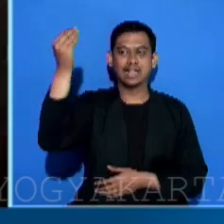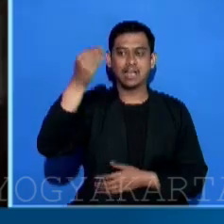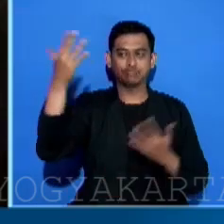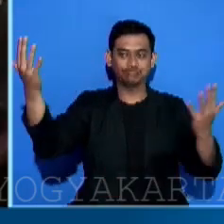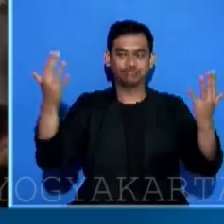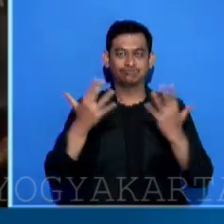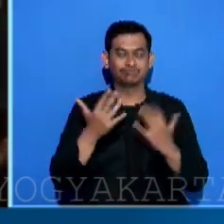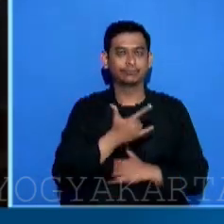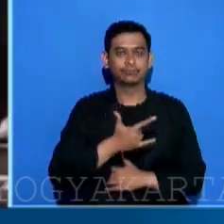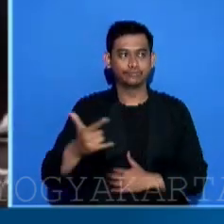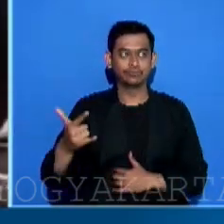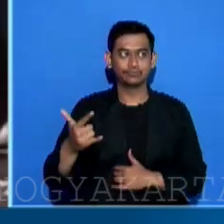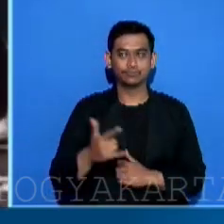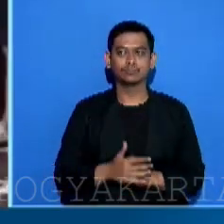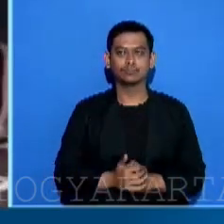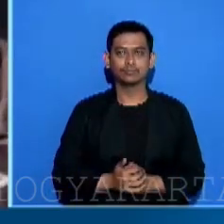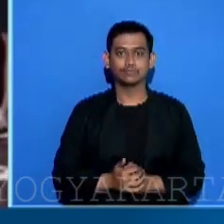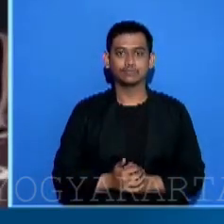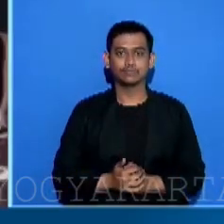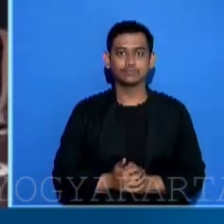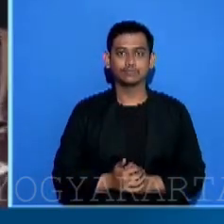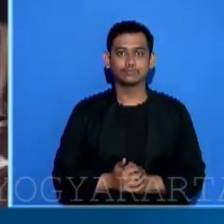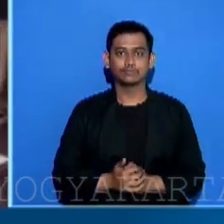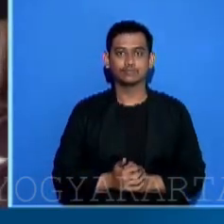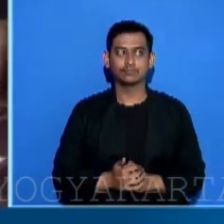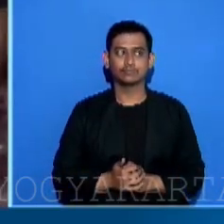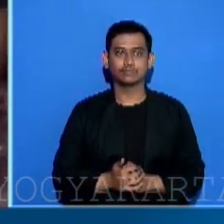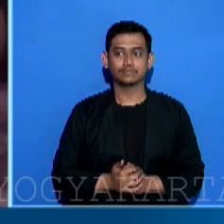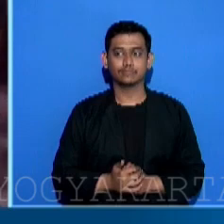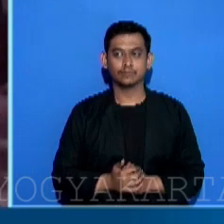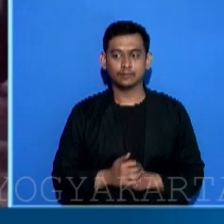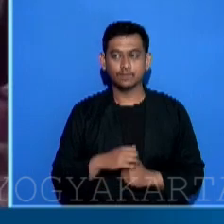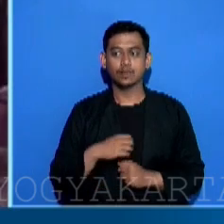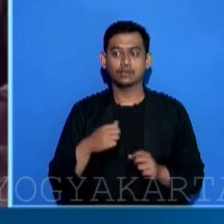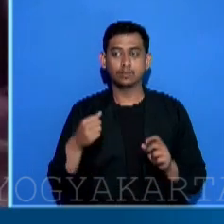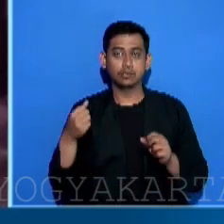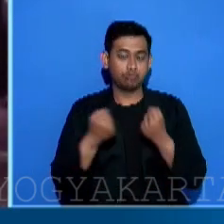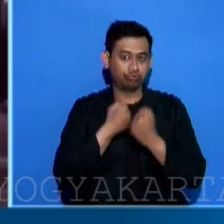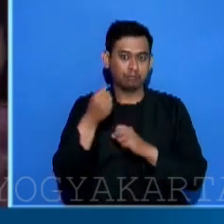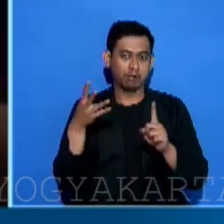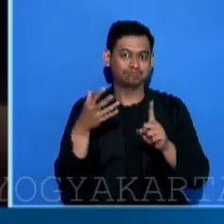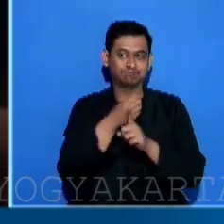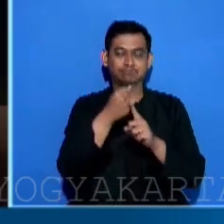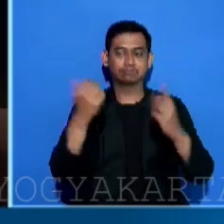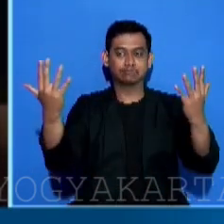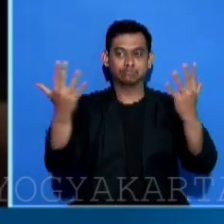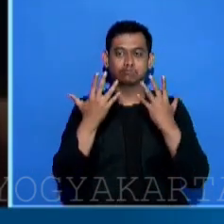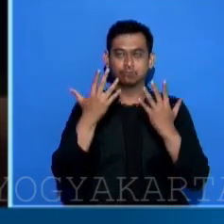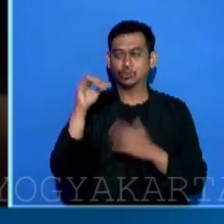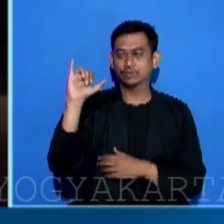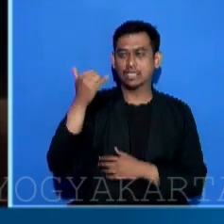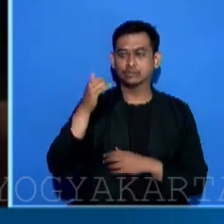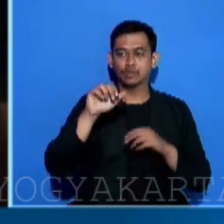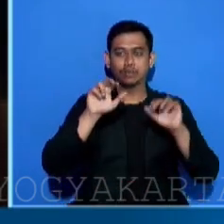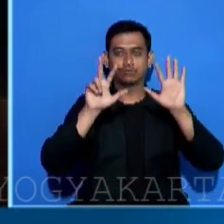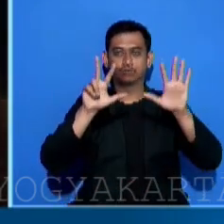tetap dipertahankan. Kurniawan mengatakan pihaknya masih mengejar target tahunan kunjungan wisatawan di DIY sebanyak 8